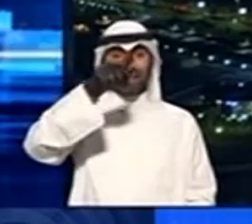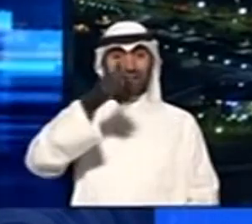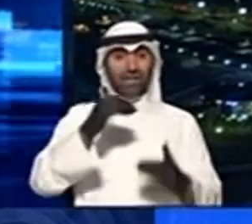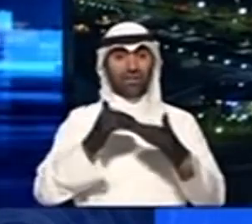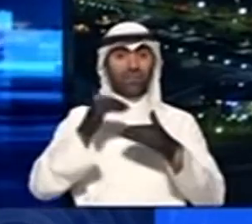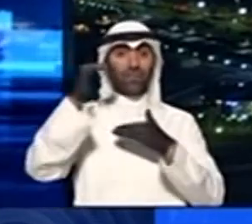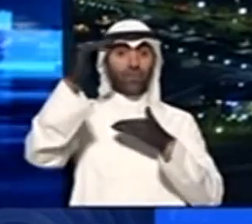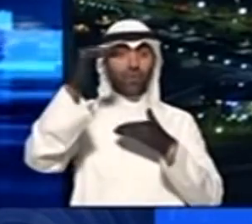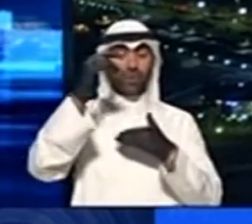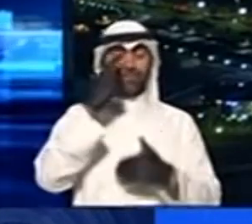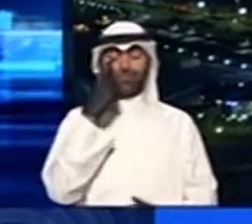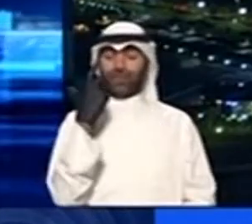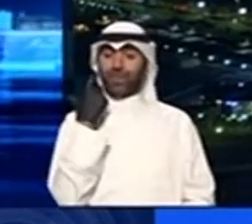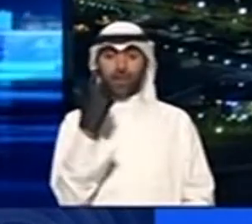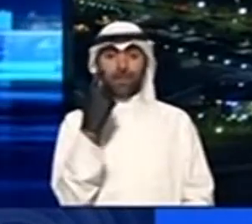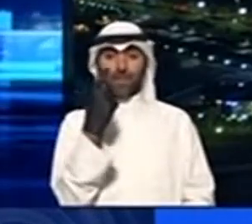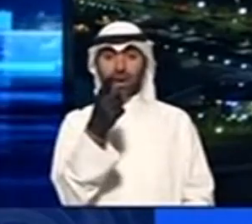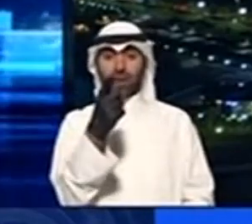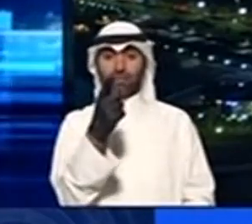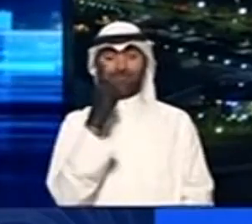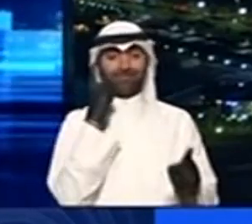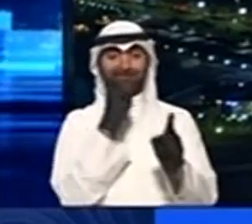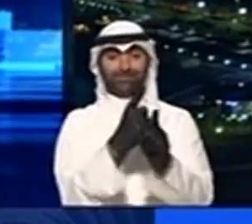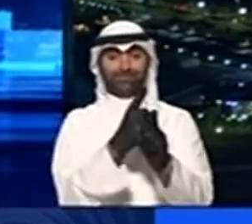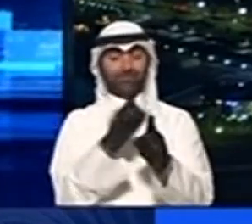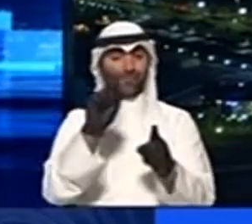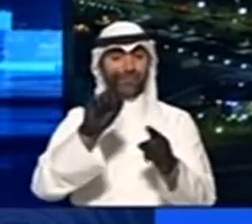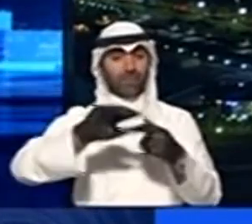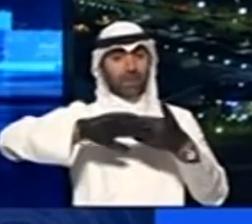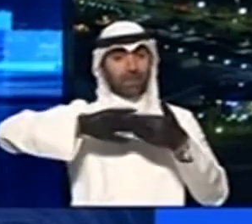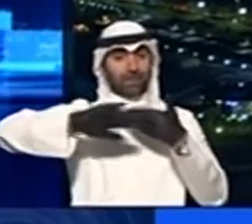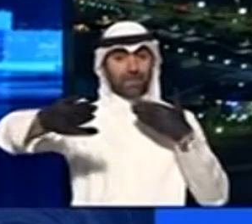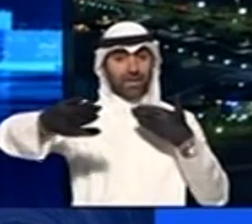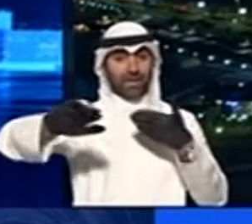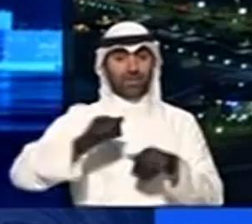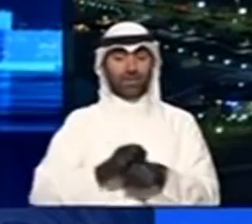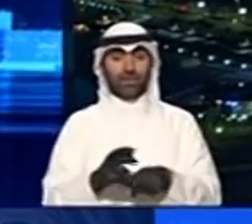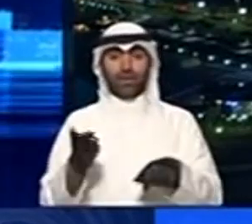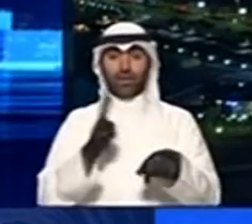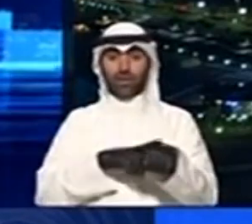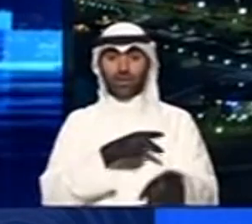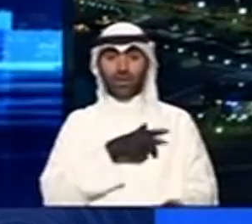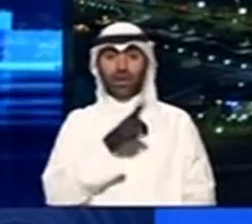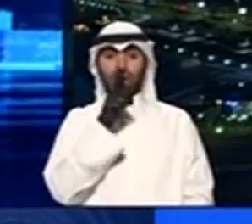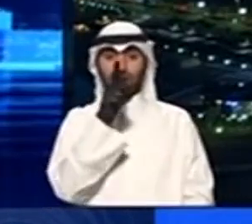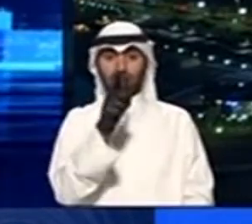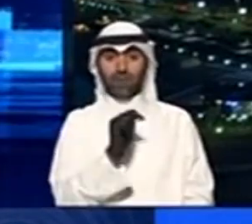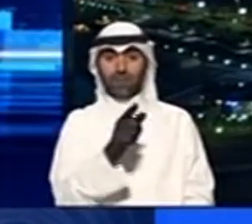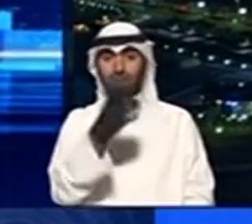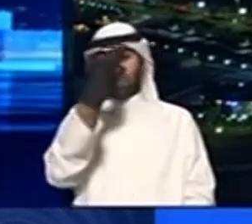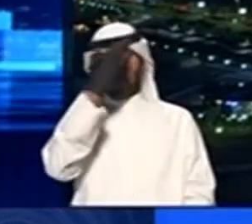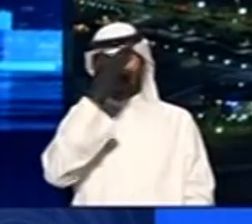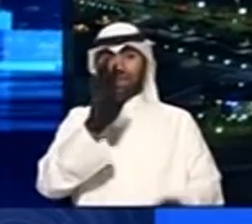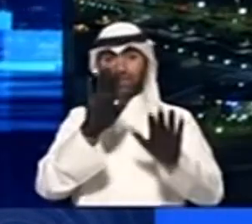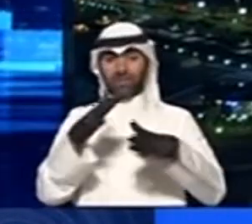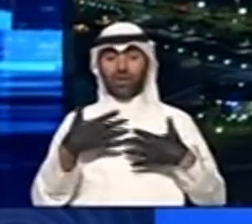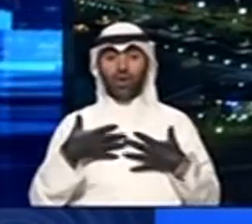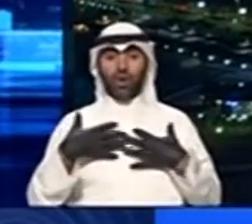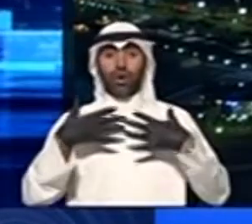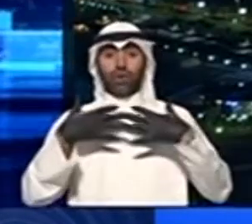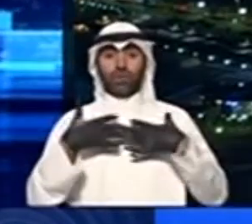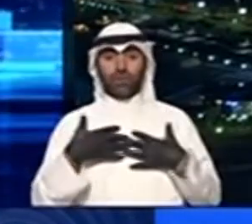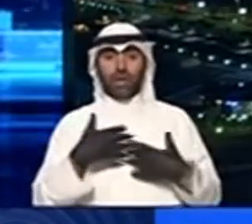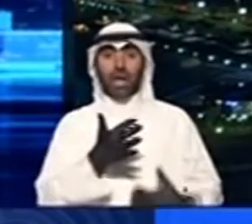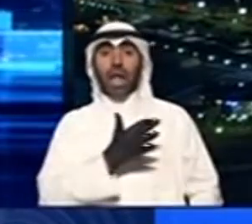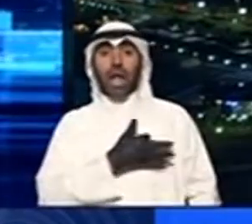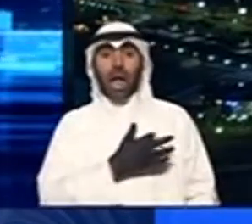من أمراض مزمنة كذلك التهوية، التزام بالحظر المنزلي لمن كان